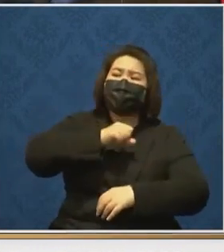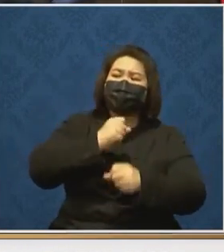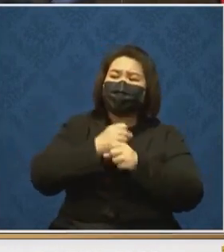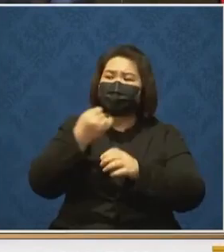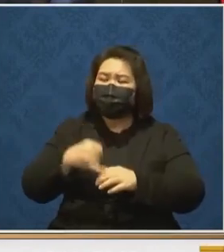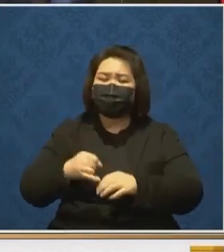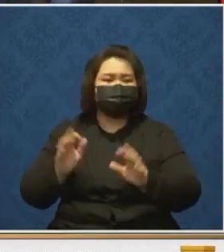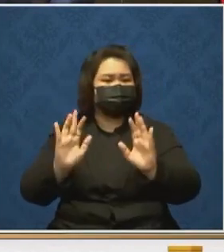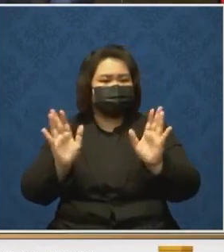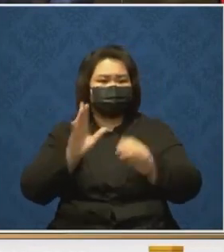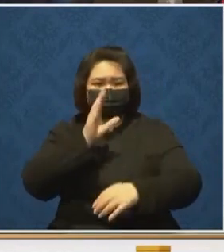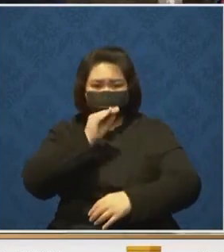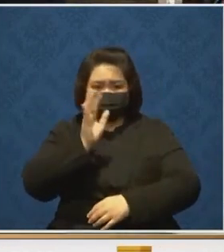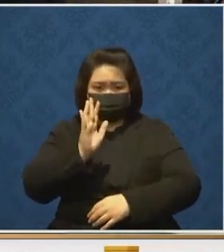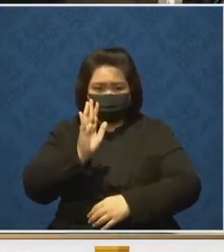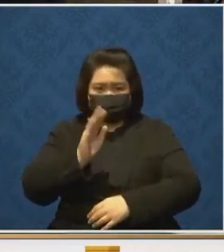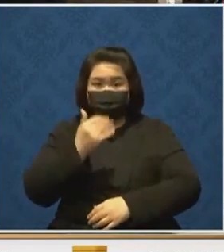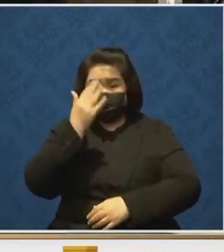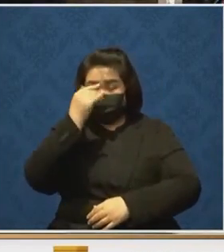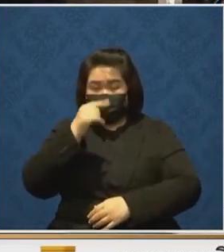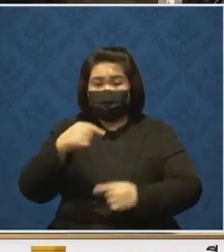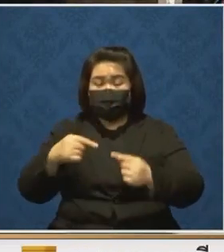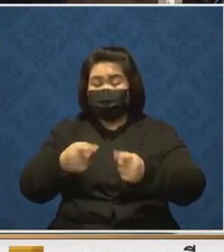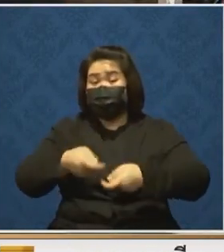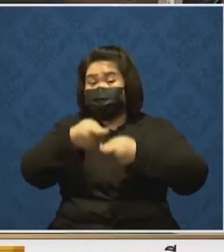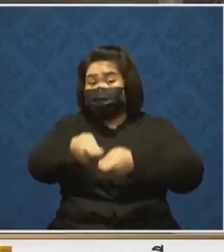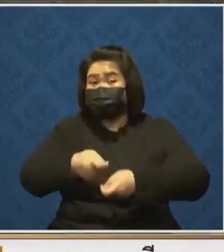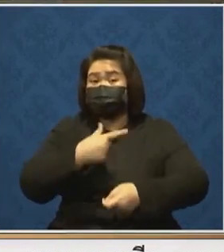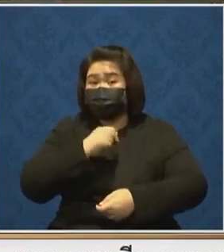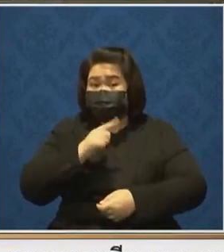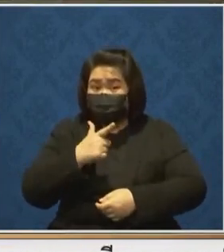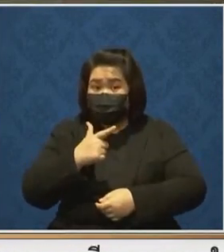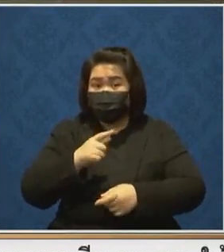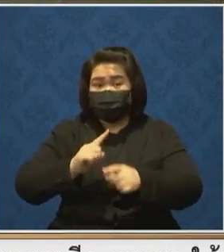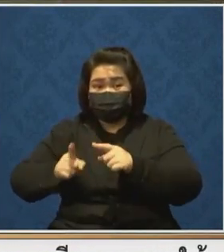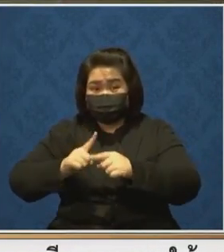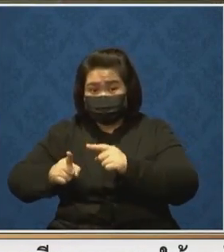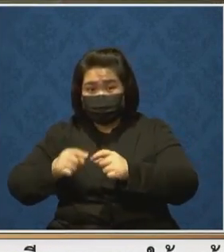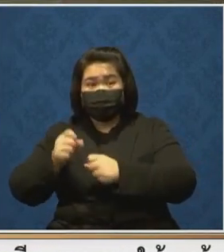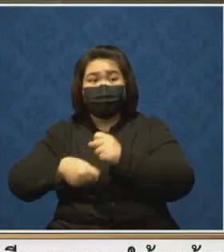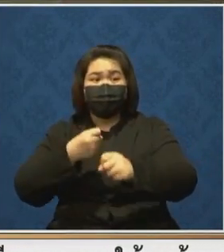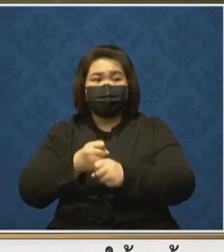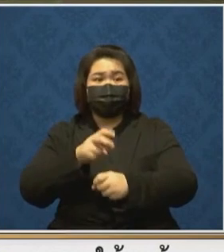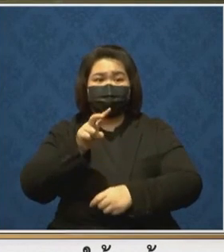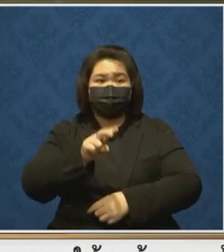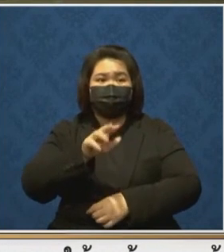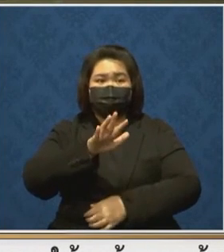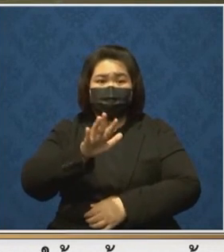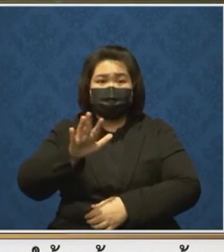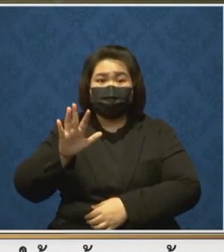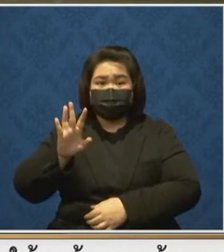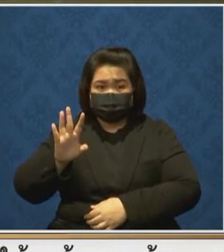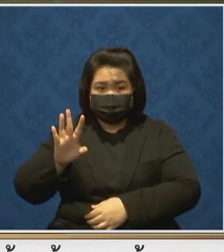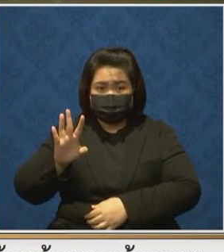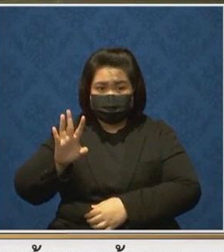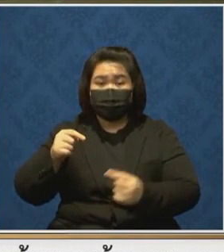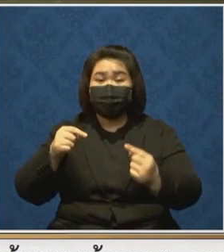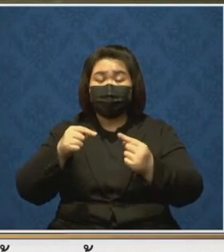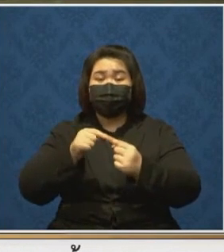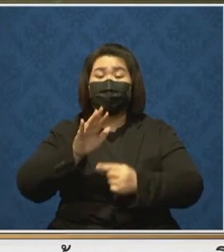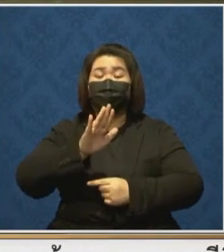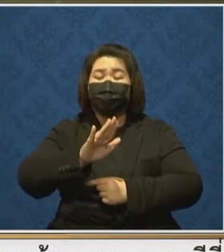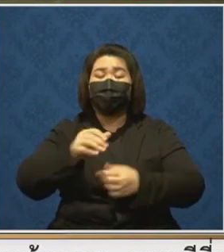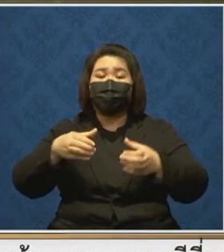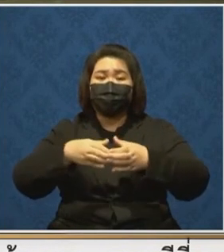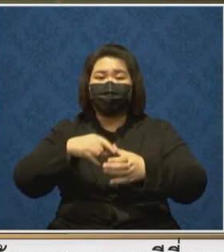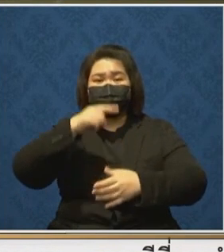เพราะแ้เหทองคาราจะมีพิธีเปิดใเริ่มนำเนินการผลิทองคำเชิงพานิในปี 2554 ตรงกบยุครัฐบาลไ